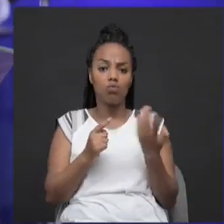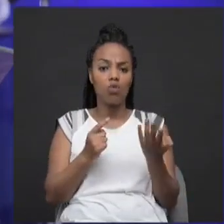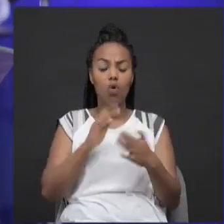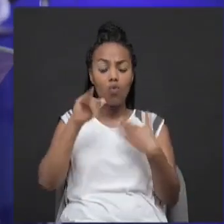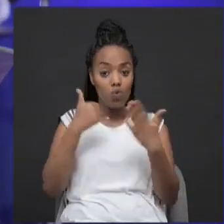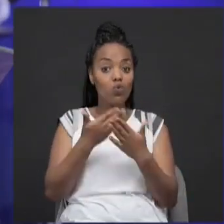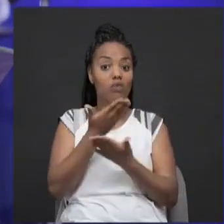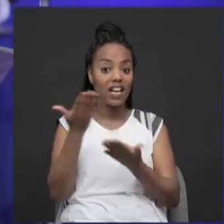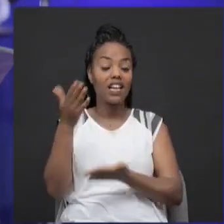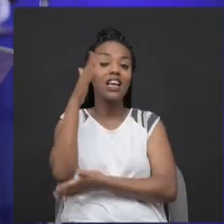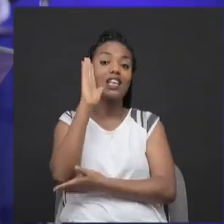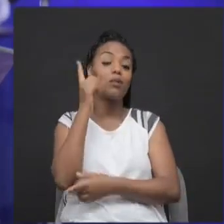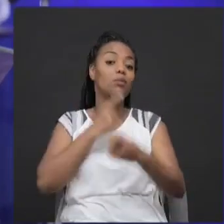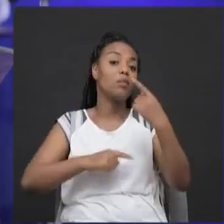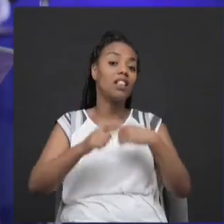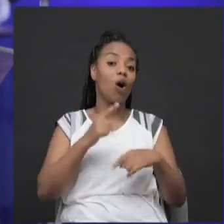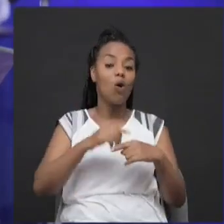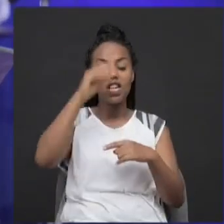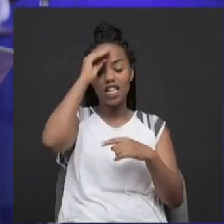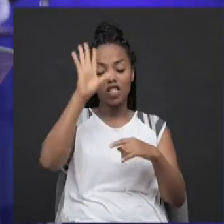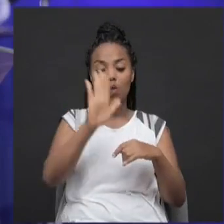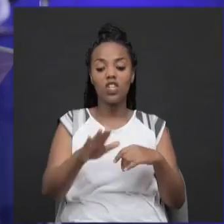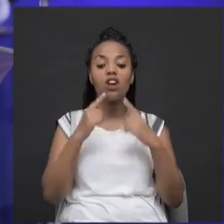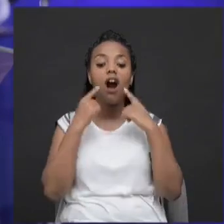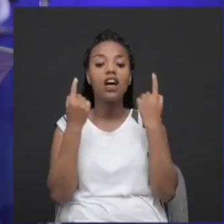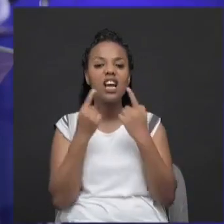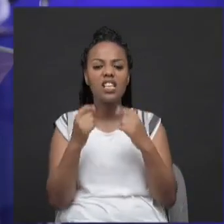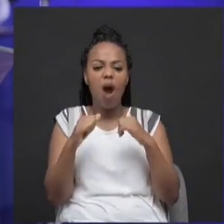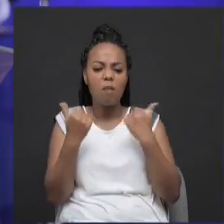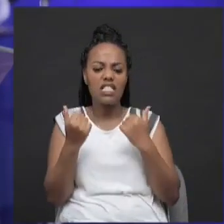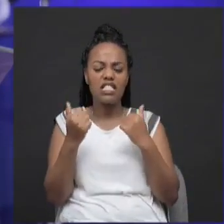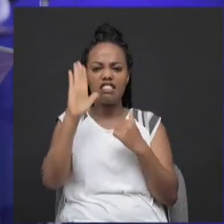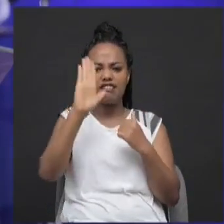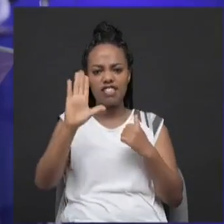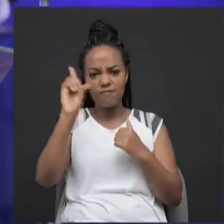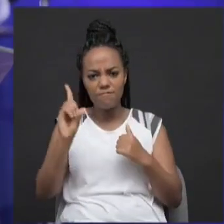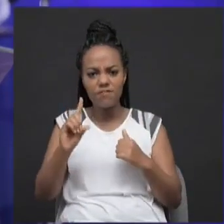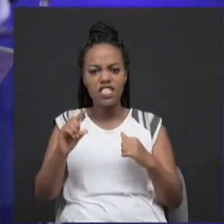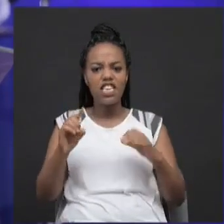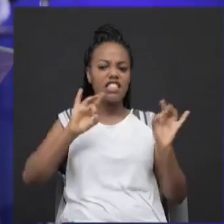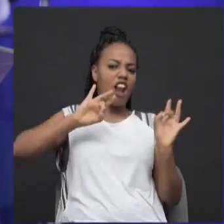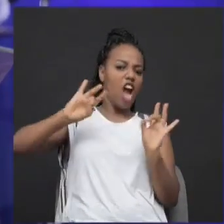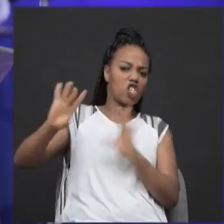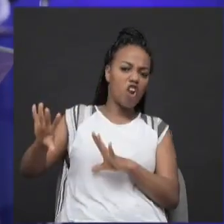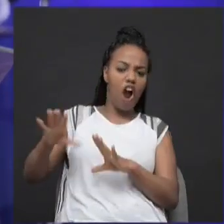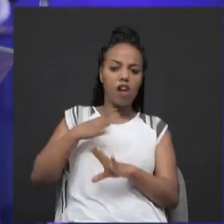የሚመጣው የሰው ልጅ ኃጢአት፣ አመጽና ግፍ፣ ጥላቻና ስበርስ